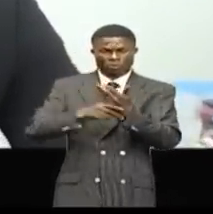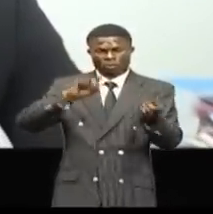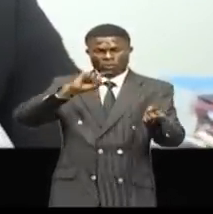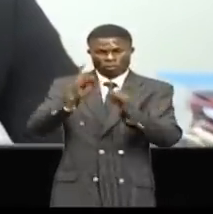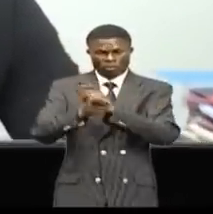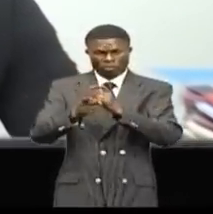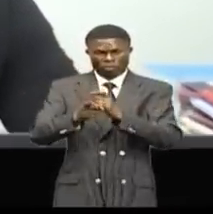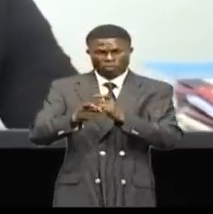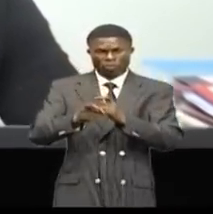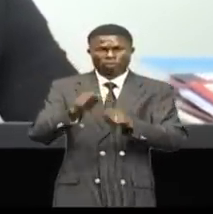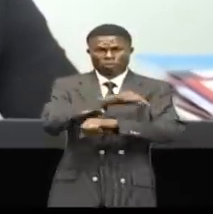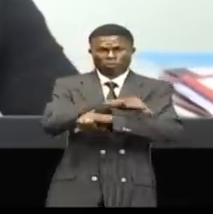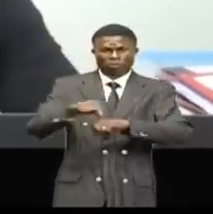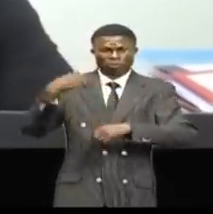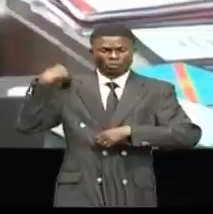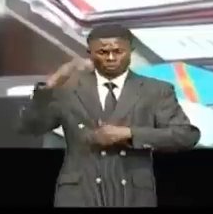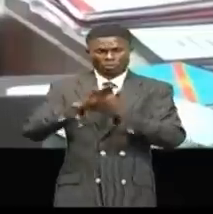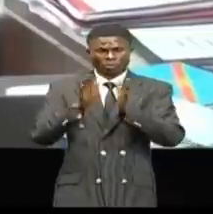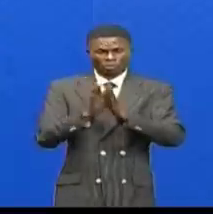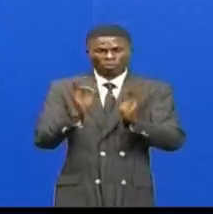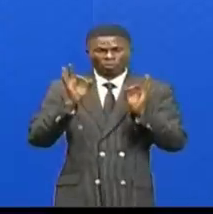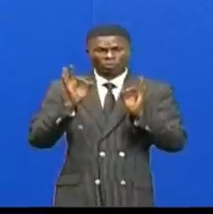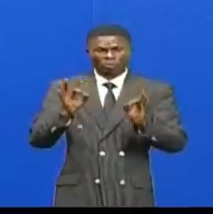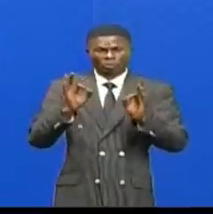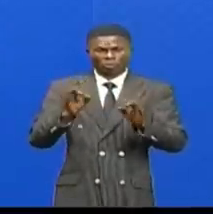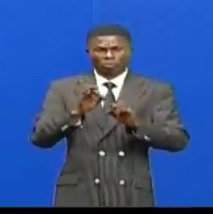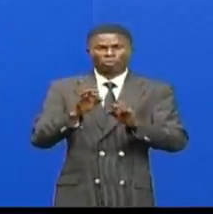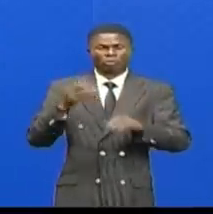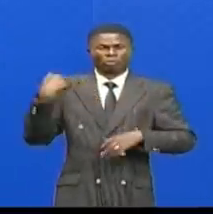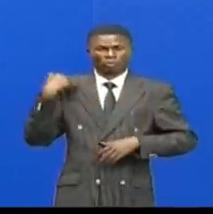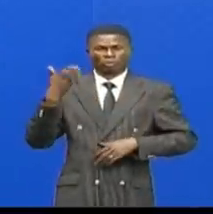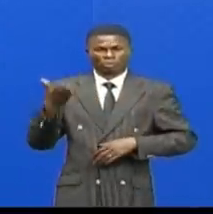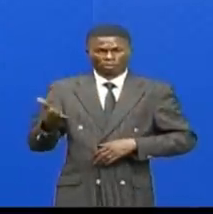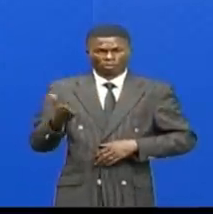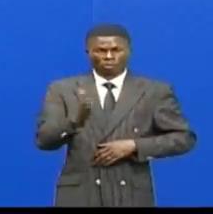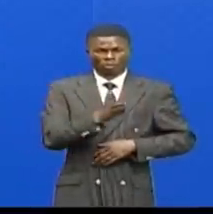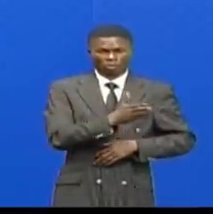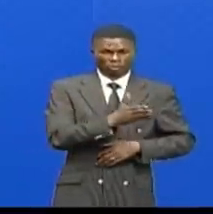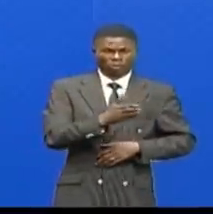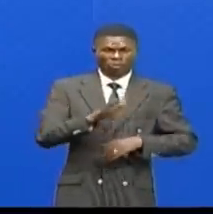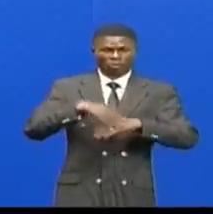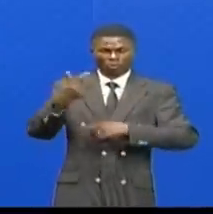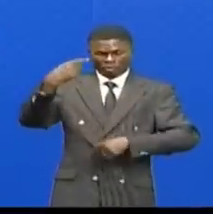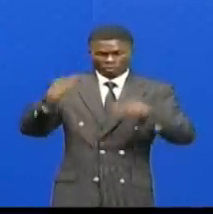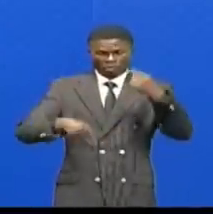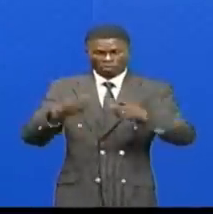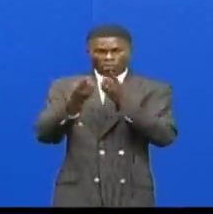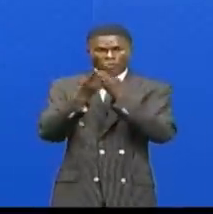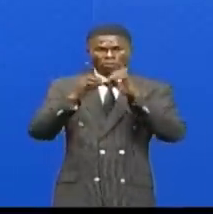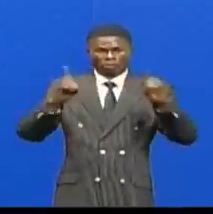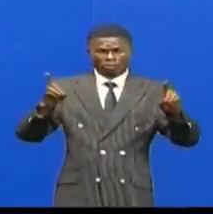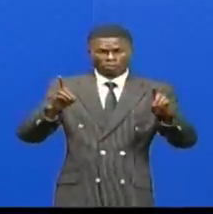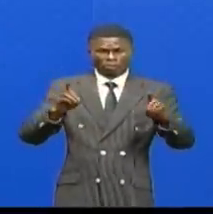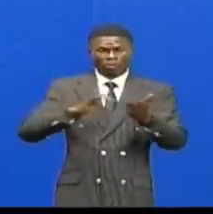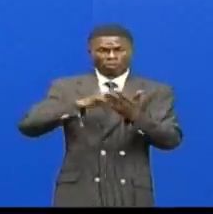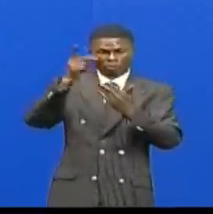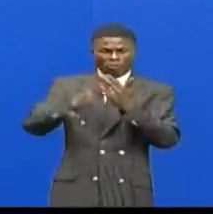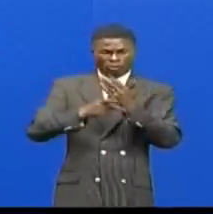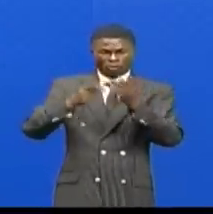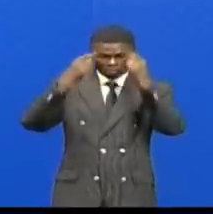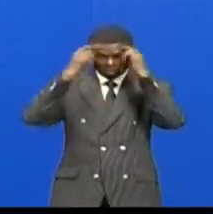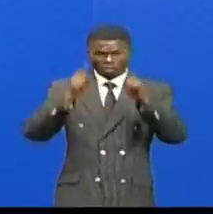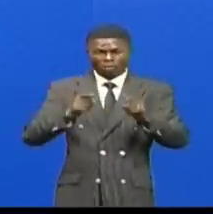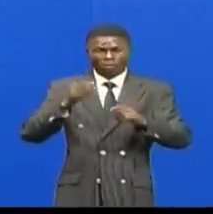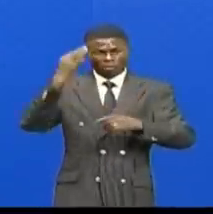et du rajeunissement compétitif et qualitatif de l'administration publique. Après débat et délibération, ce projet de décret